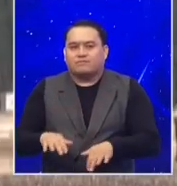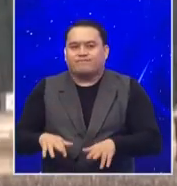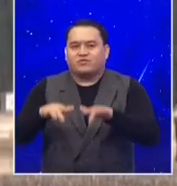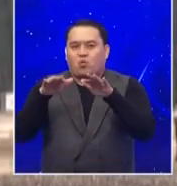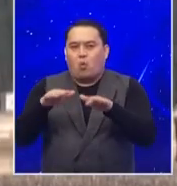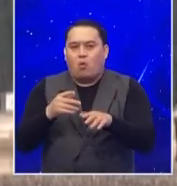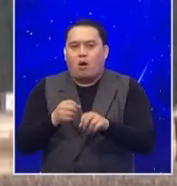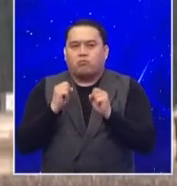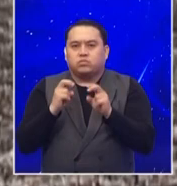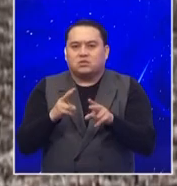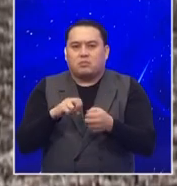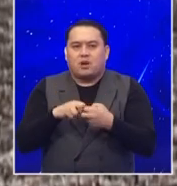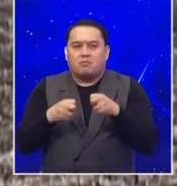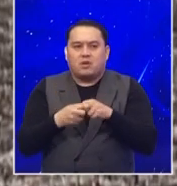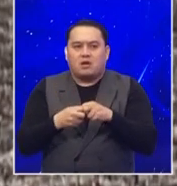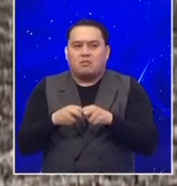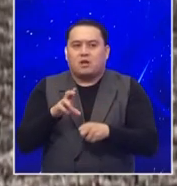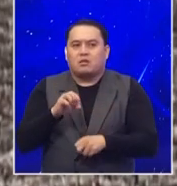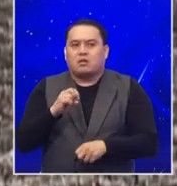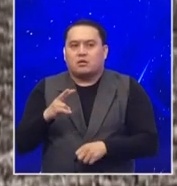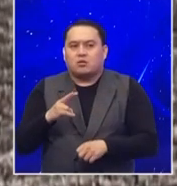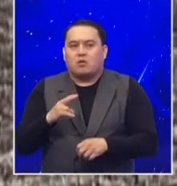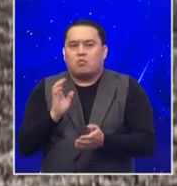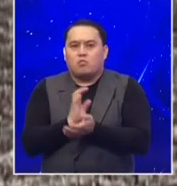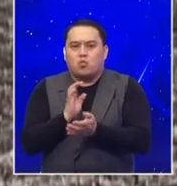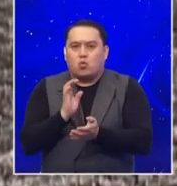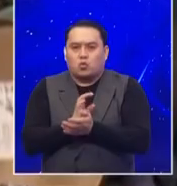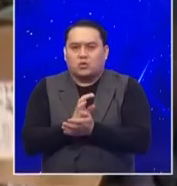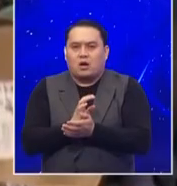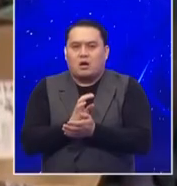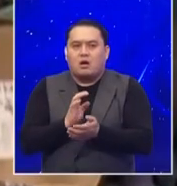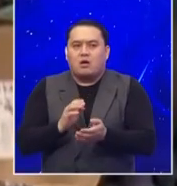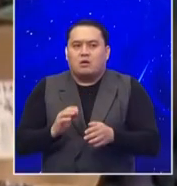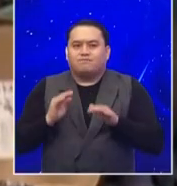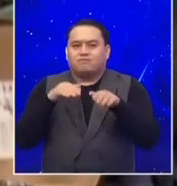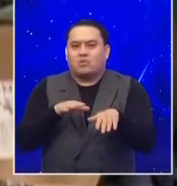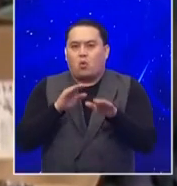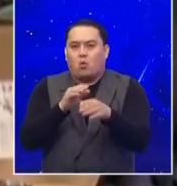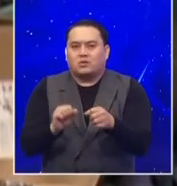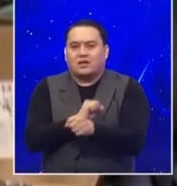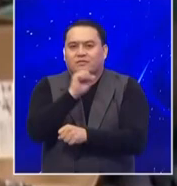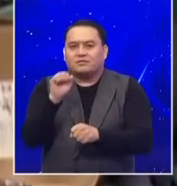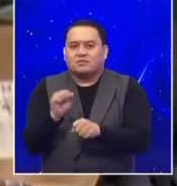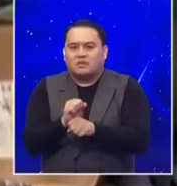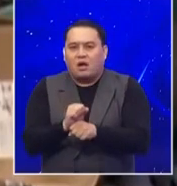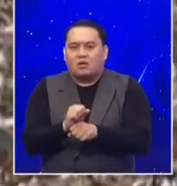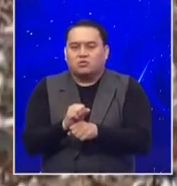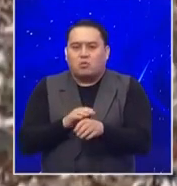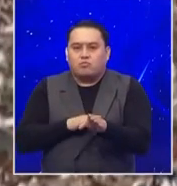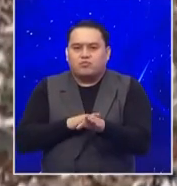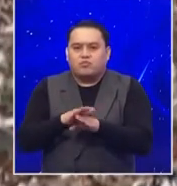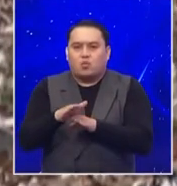одну из самых давних проблем Западных Балкан – тонны мусора. Отходы скапливаются на плотинах гидроэлектростанций, таких